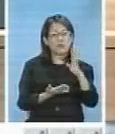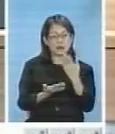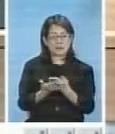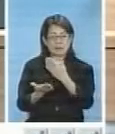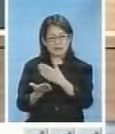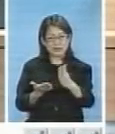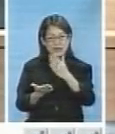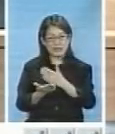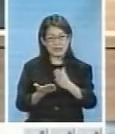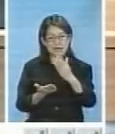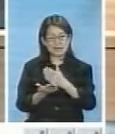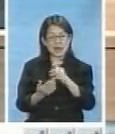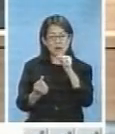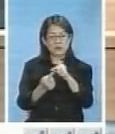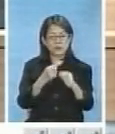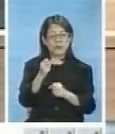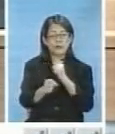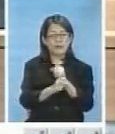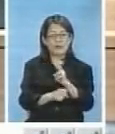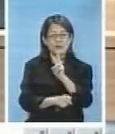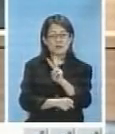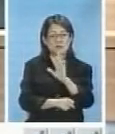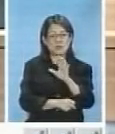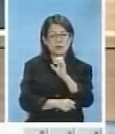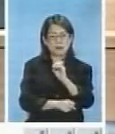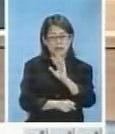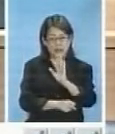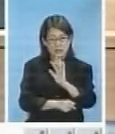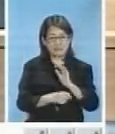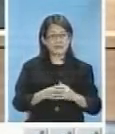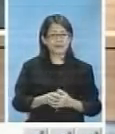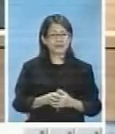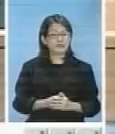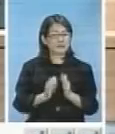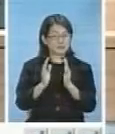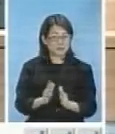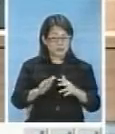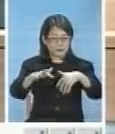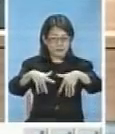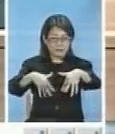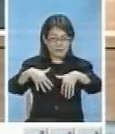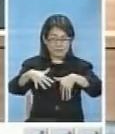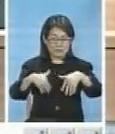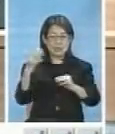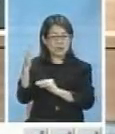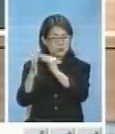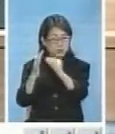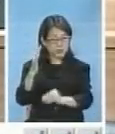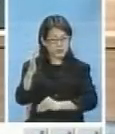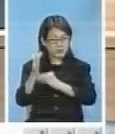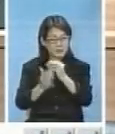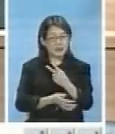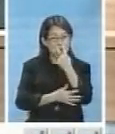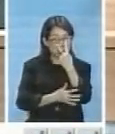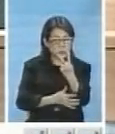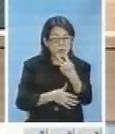จำปีงบประมาณพุทธศักราช2555พี่น้องประชาชนทั่วประเทศไทยได้เฝ้าติดตามและสน